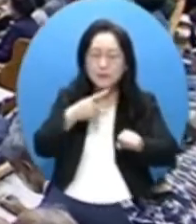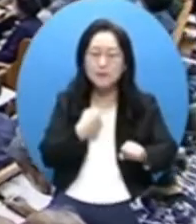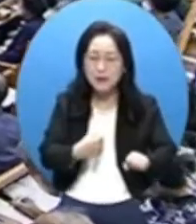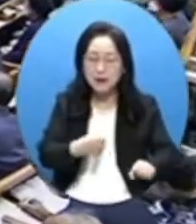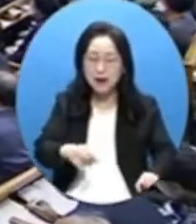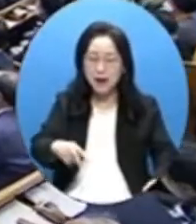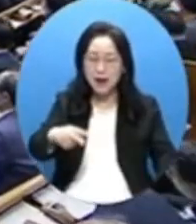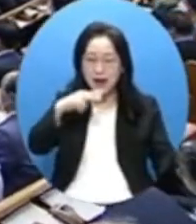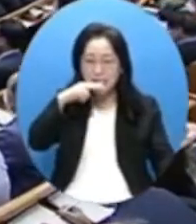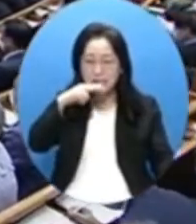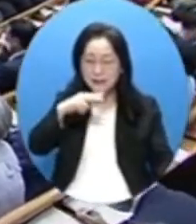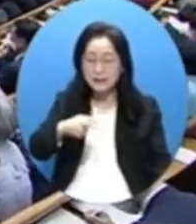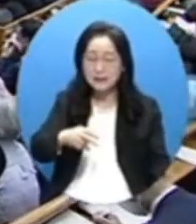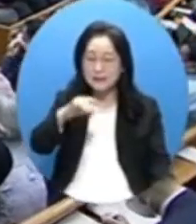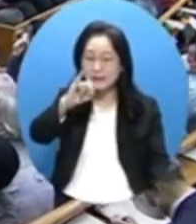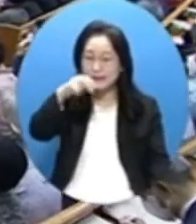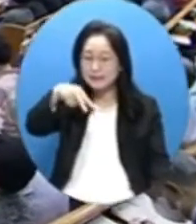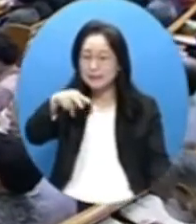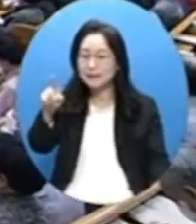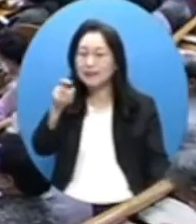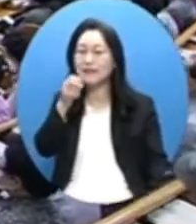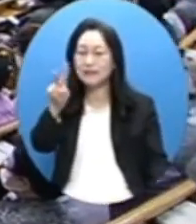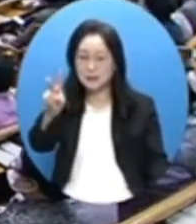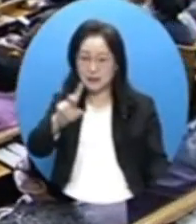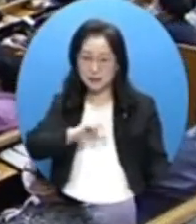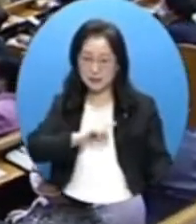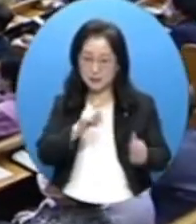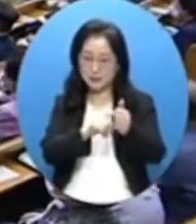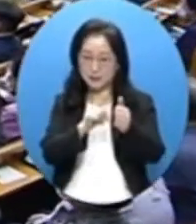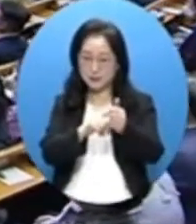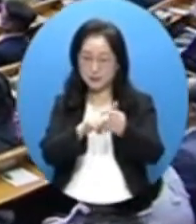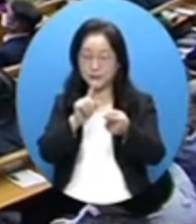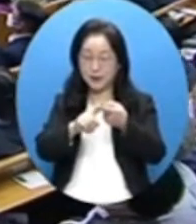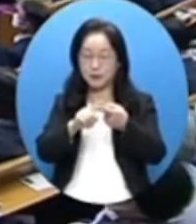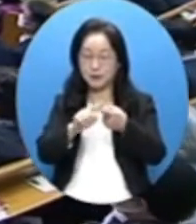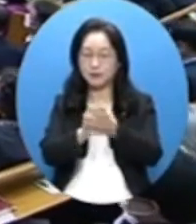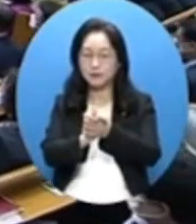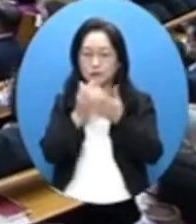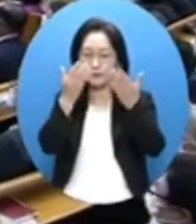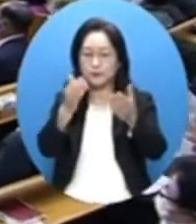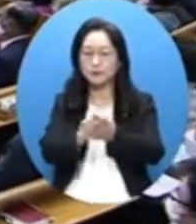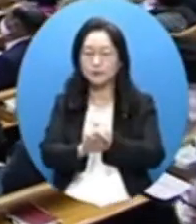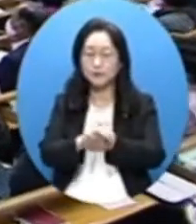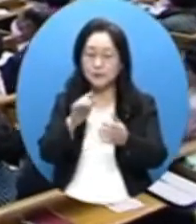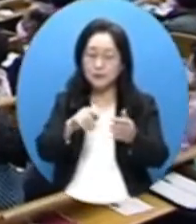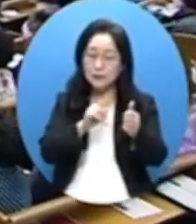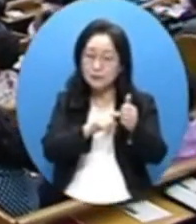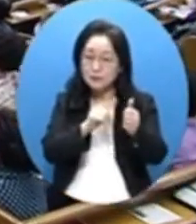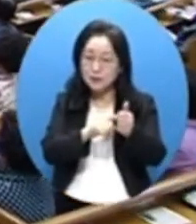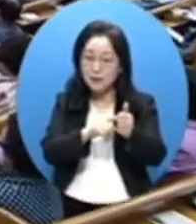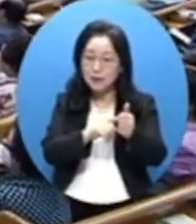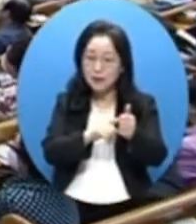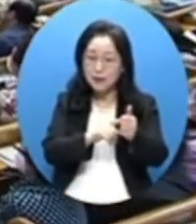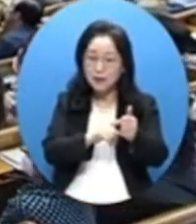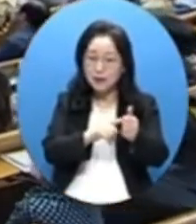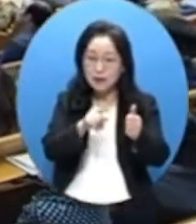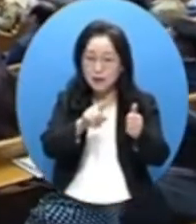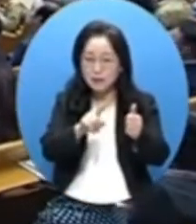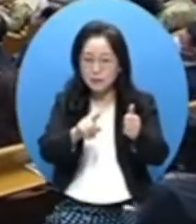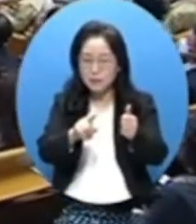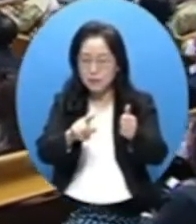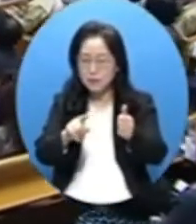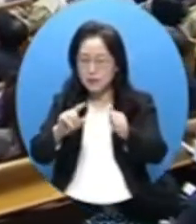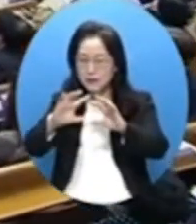하나님께 기도한 내용입니다이 사선자는 유다 우시아 왕 시절로부터 북왕국 이스라엘